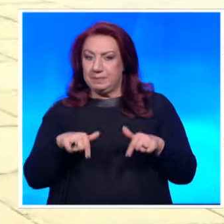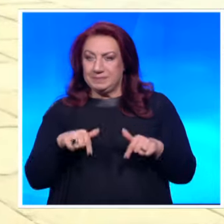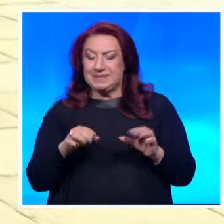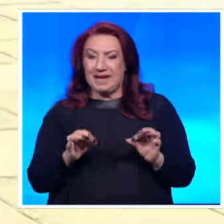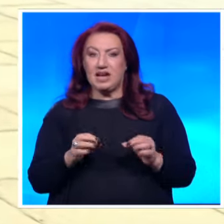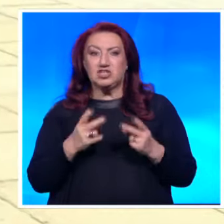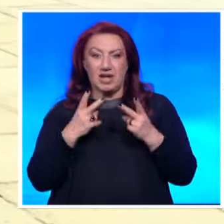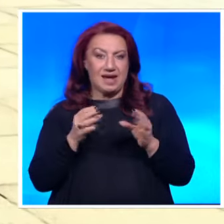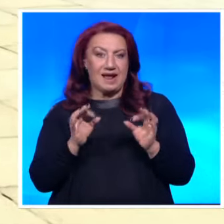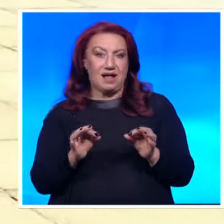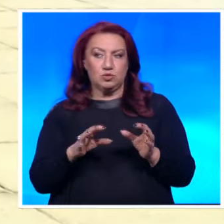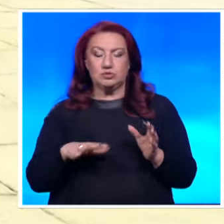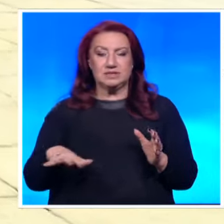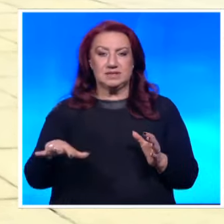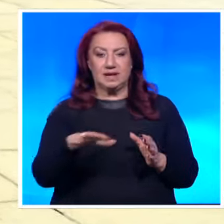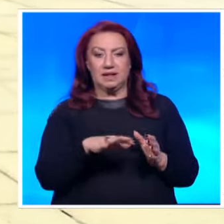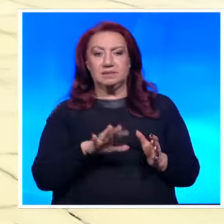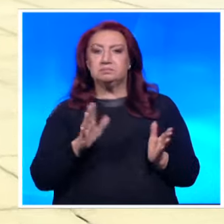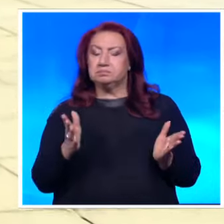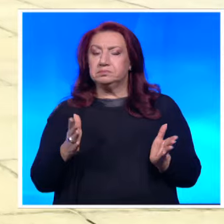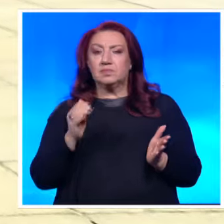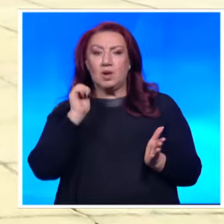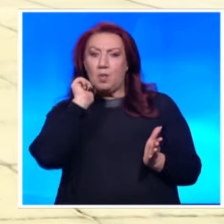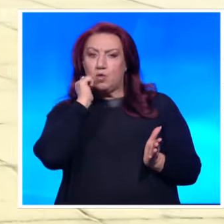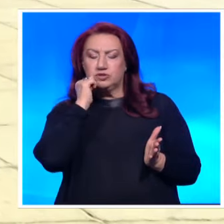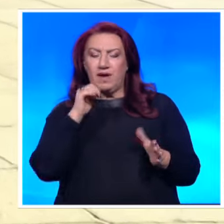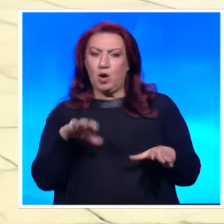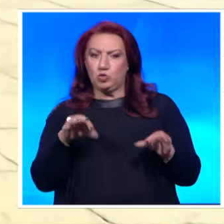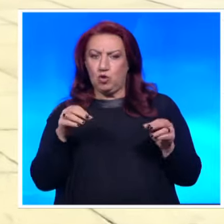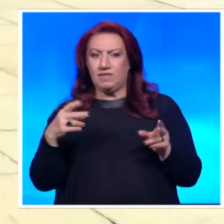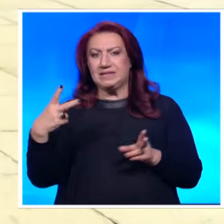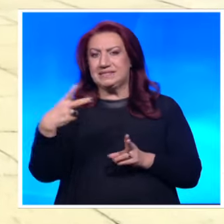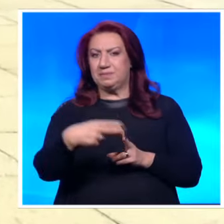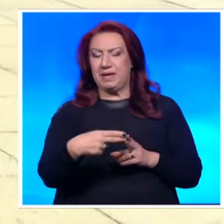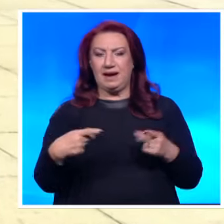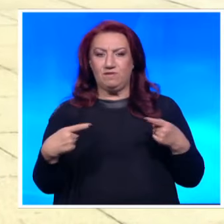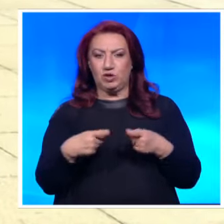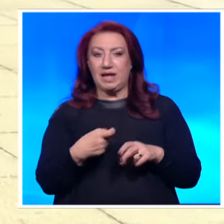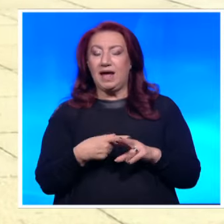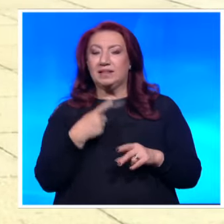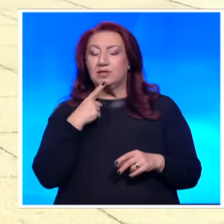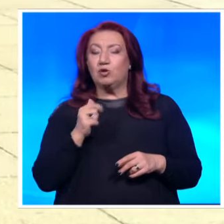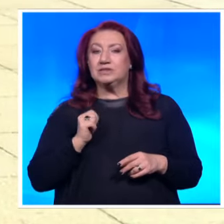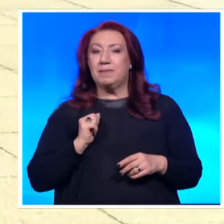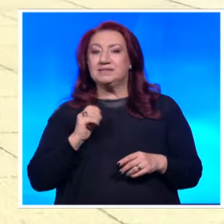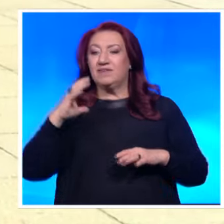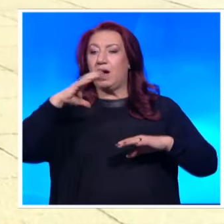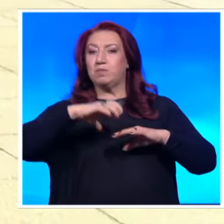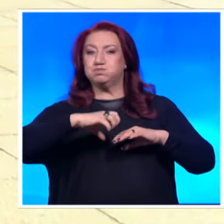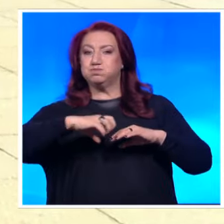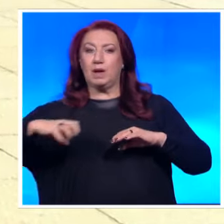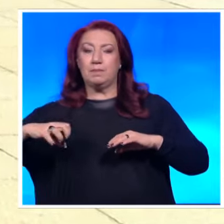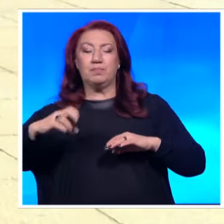терен в превод москва е готова да спре войната но запазвайки окупираните 20% от украйна путин